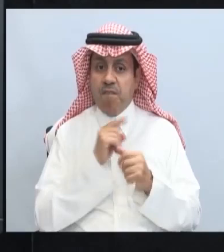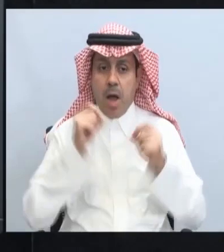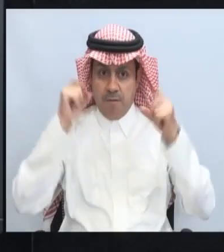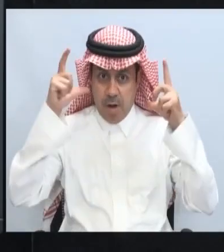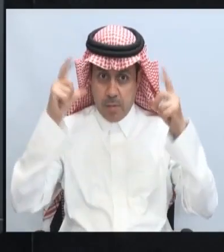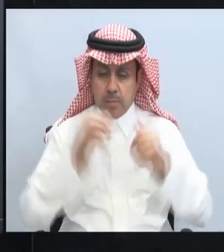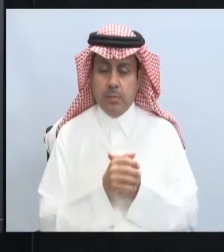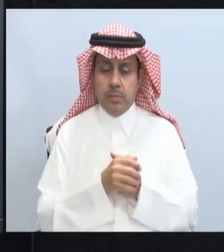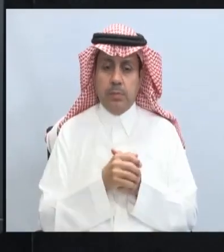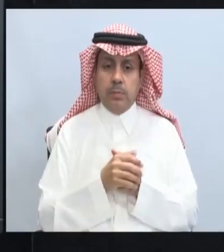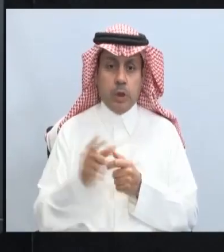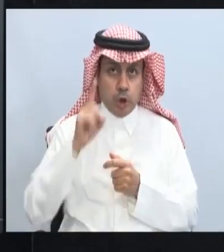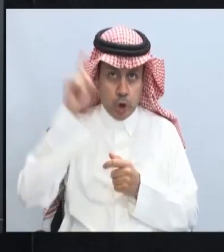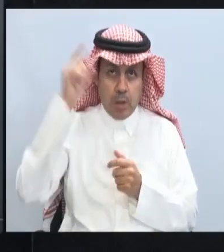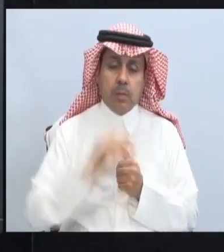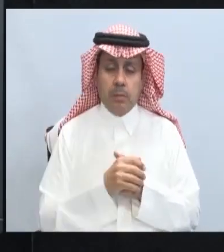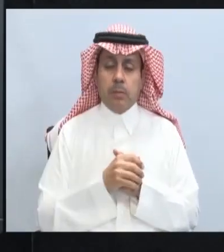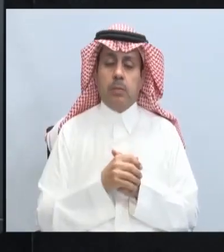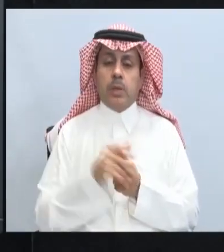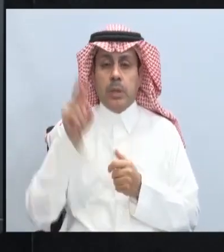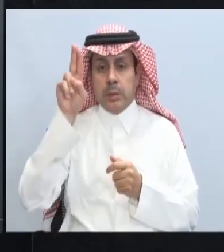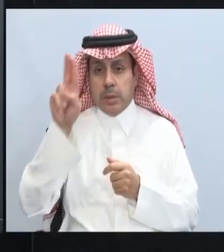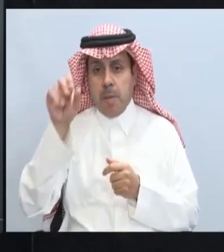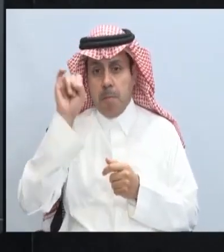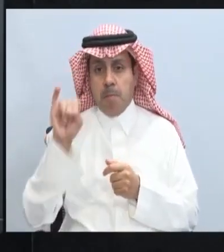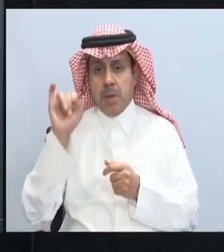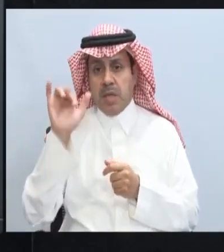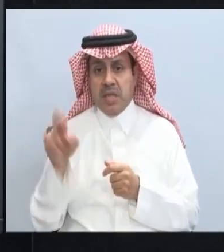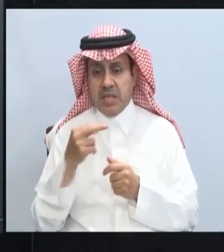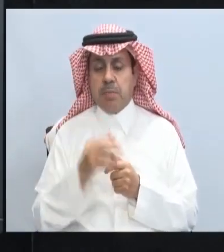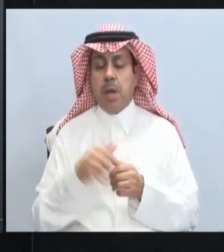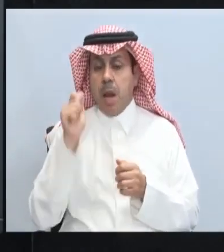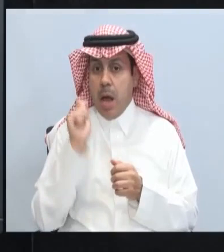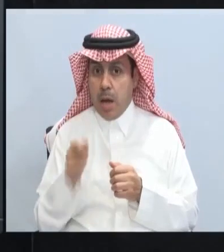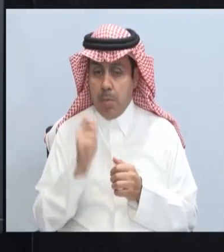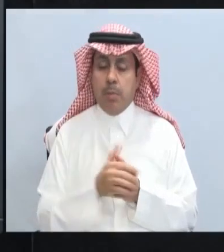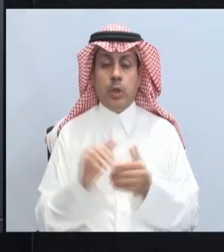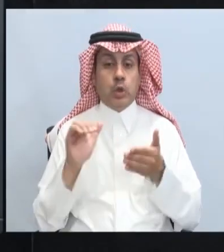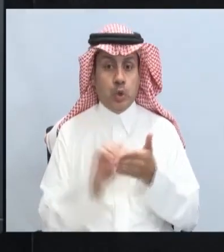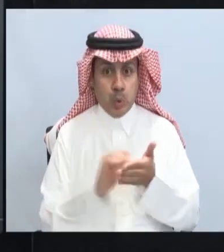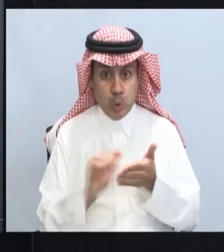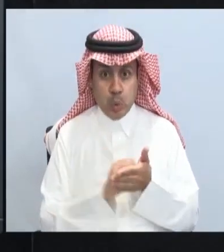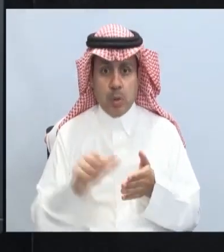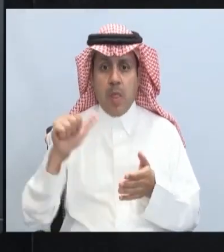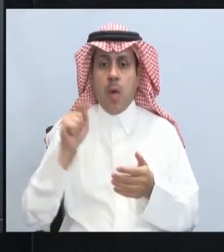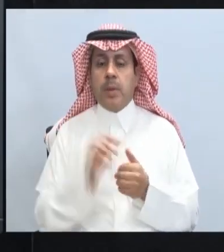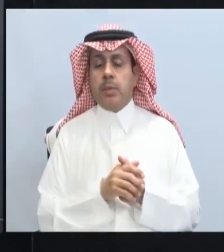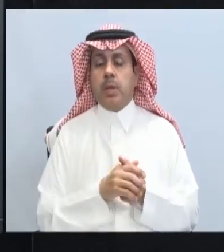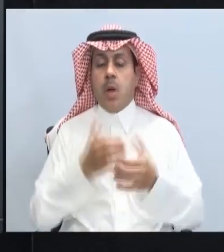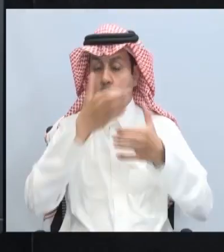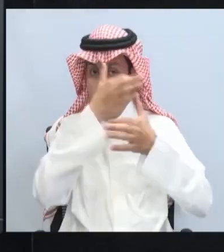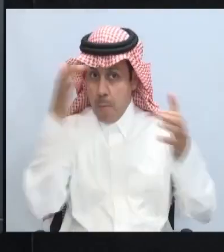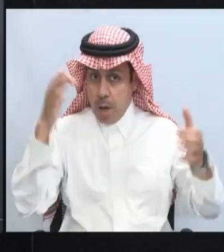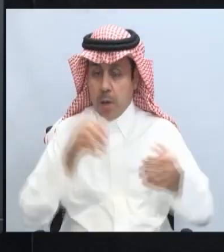يتمكن بها باذن الله تعالى من التمييز بين الاحكام فهناك شروط وضوابط ذكرها العلماء قيدوا